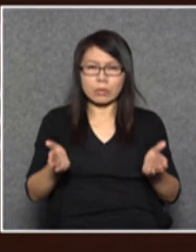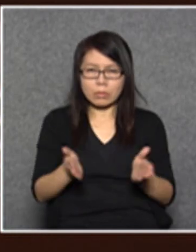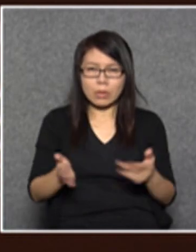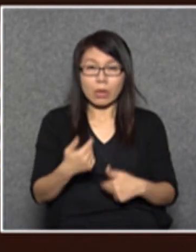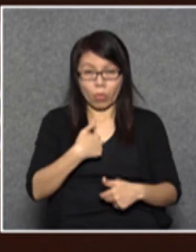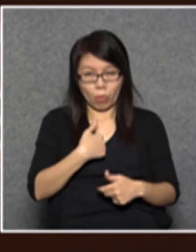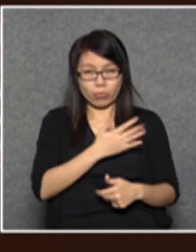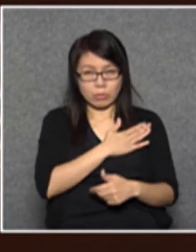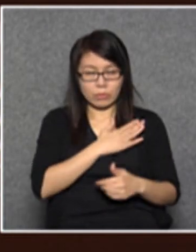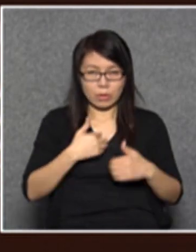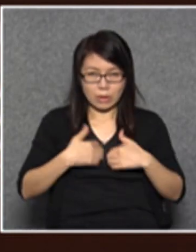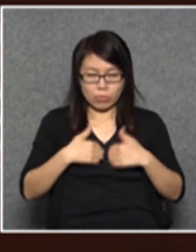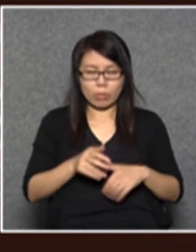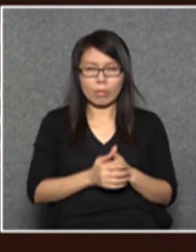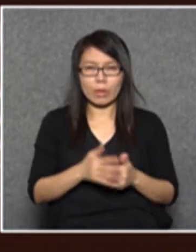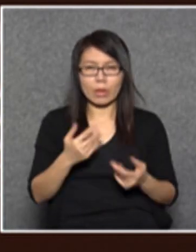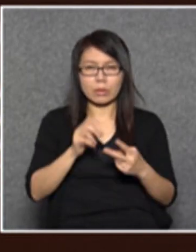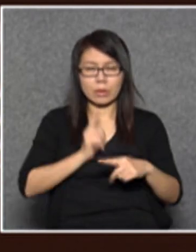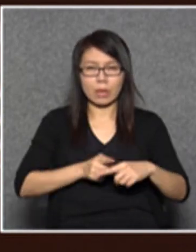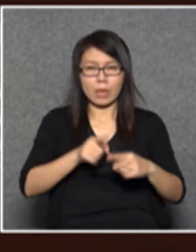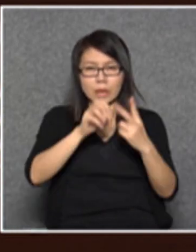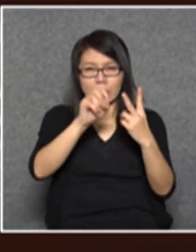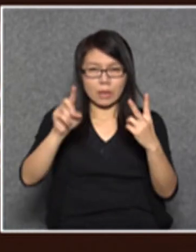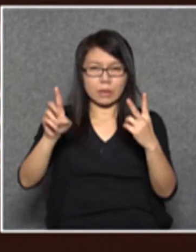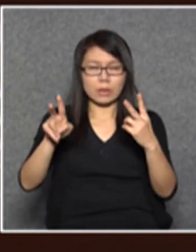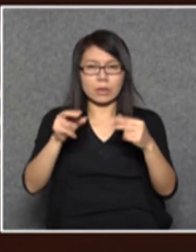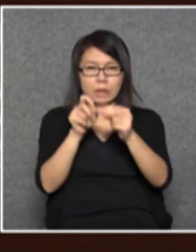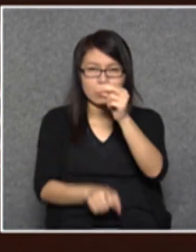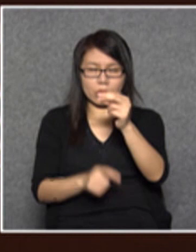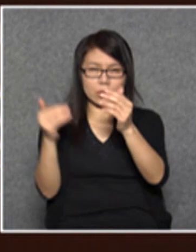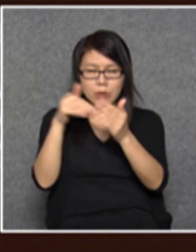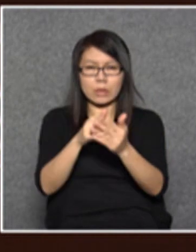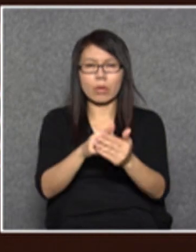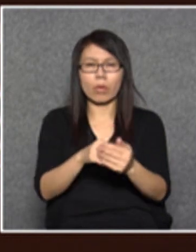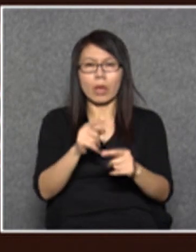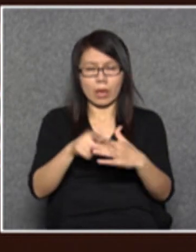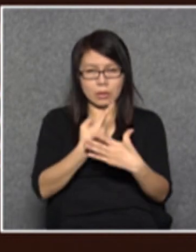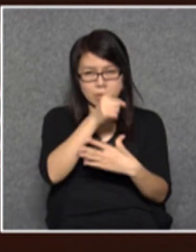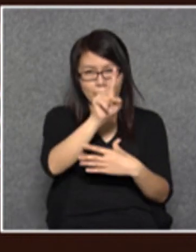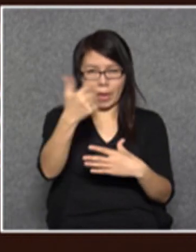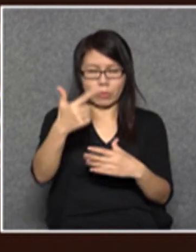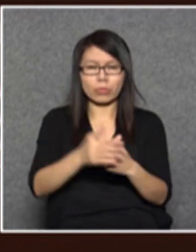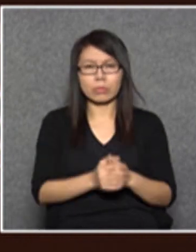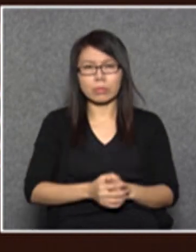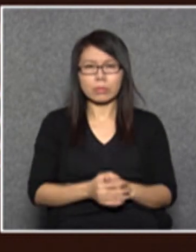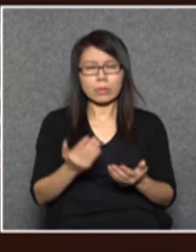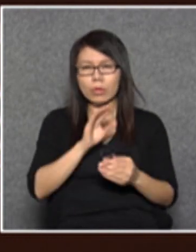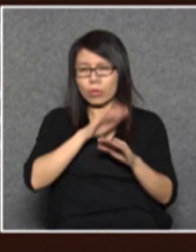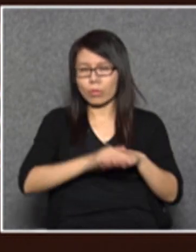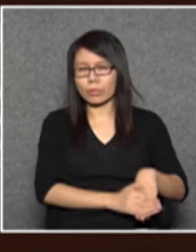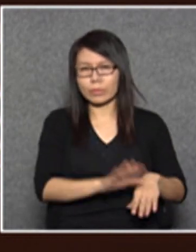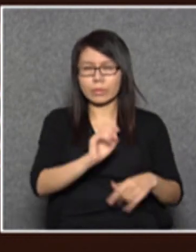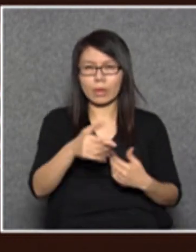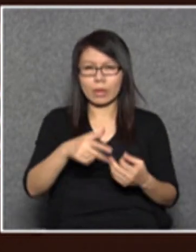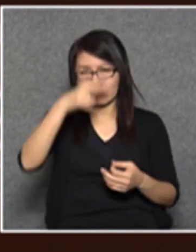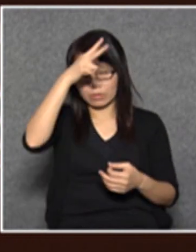你，但是的確是2012年7月至2014年1月中間是有18個月的，不過我不說這樣了。剛才我對行政